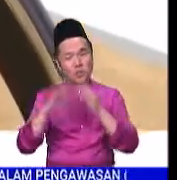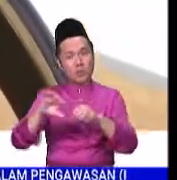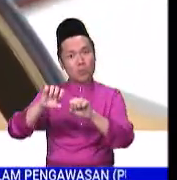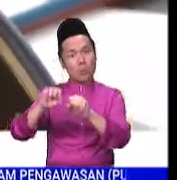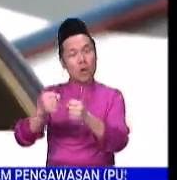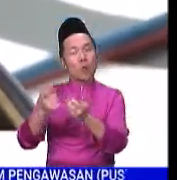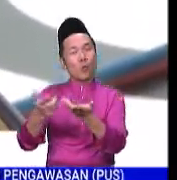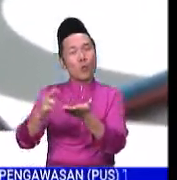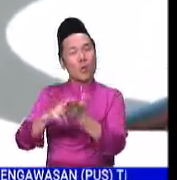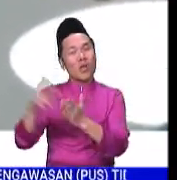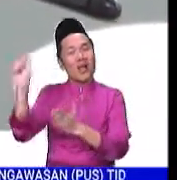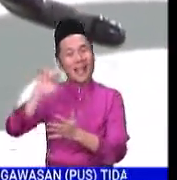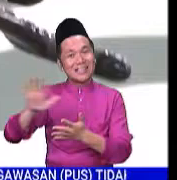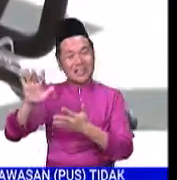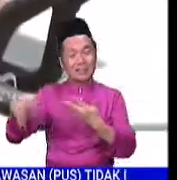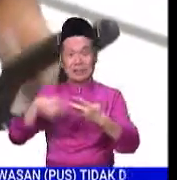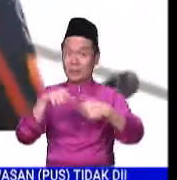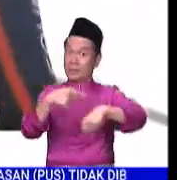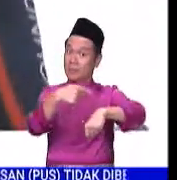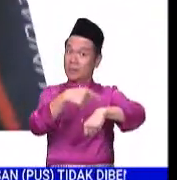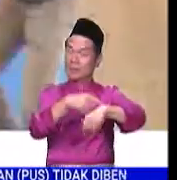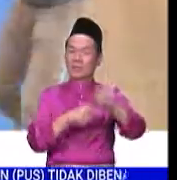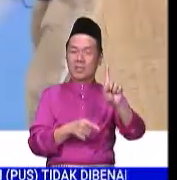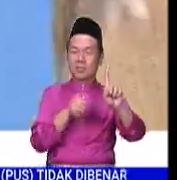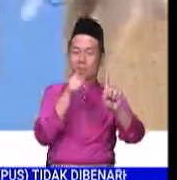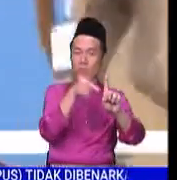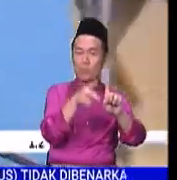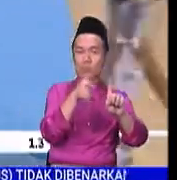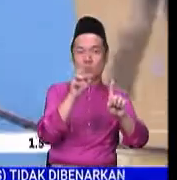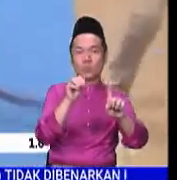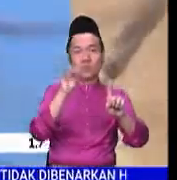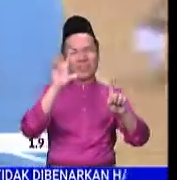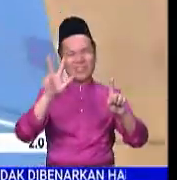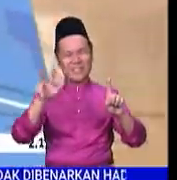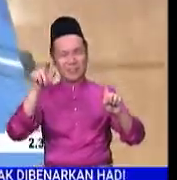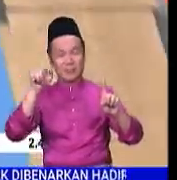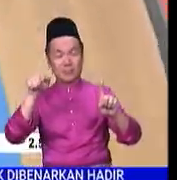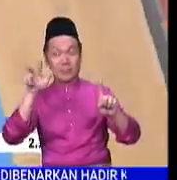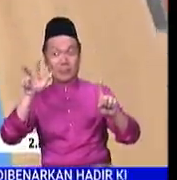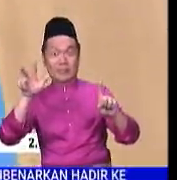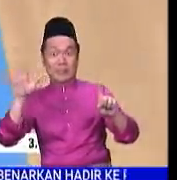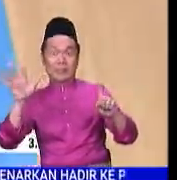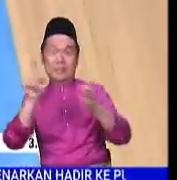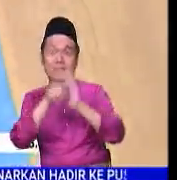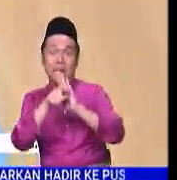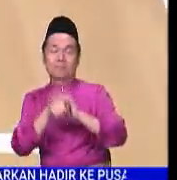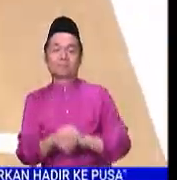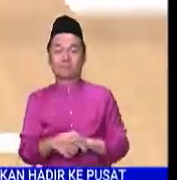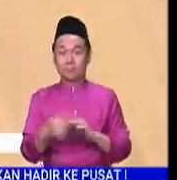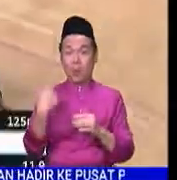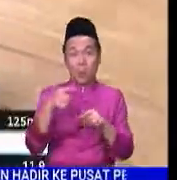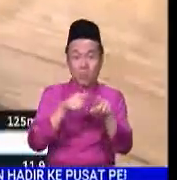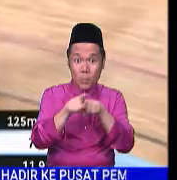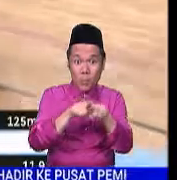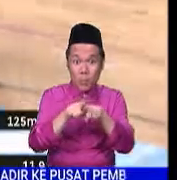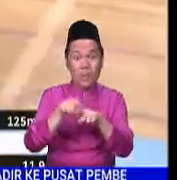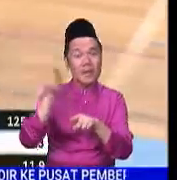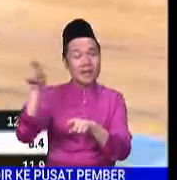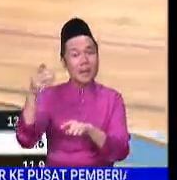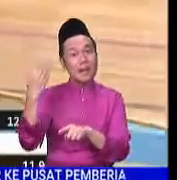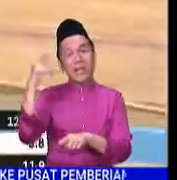1 km ujian masa dengan catatan 1 minit 0.305 saat pada kejohanan dunia